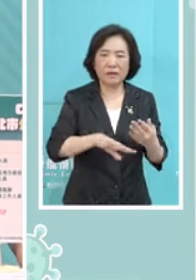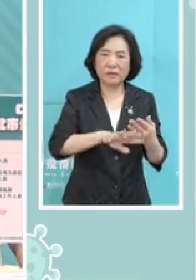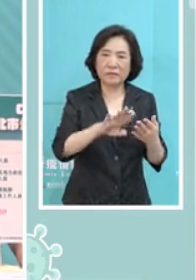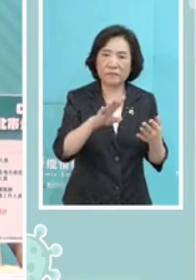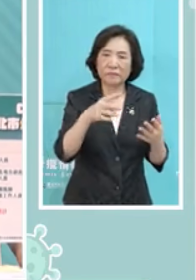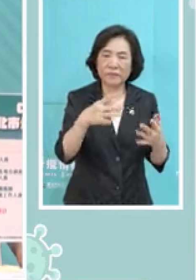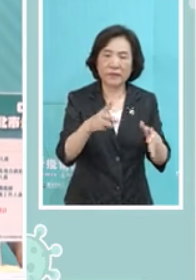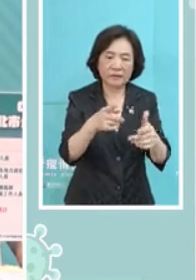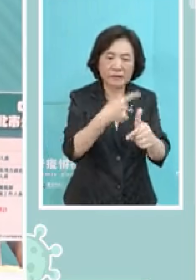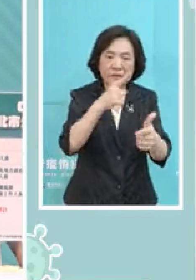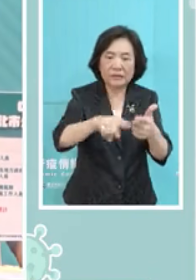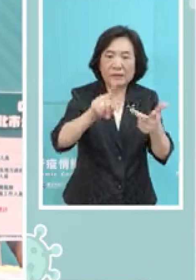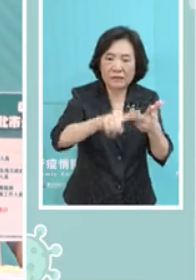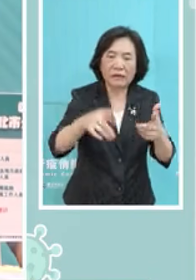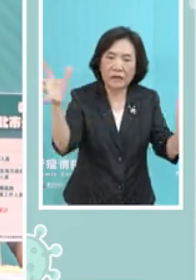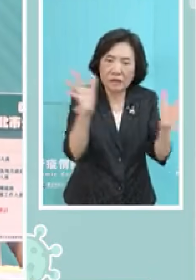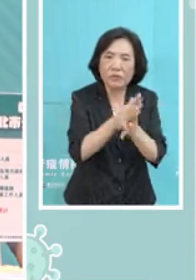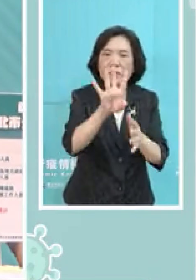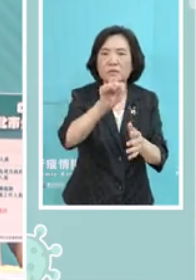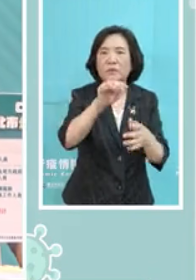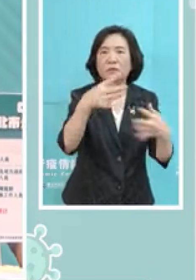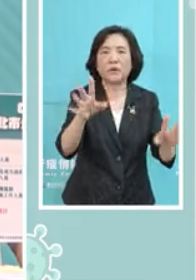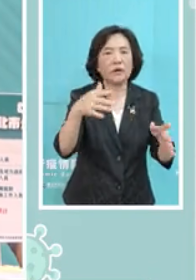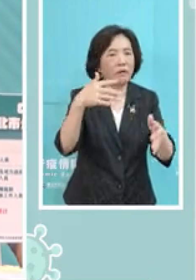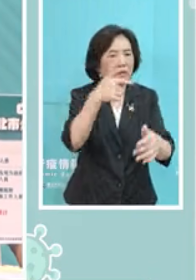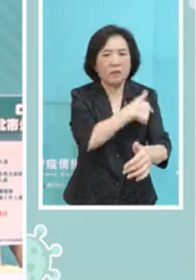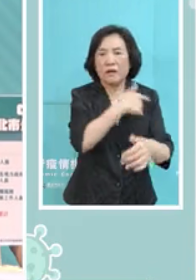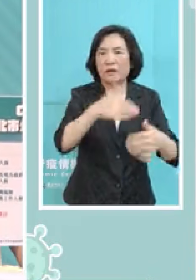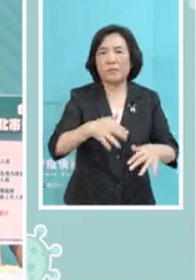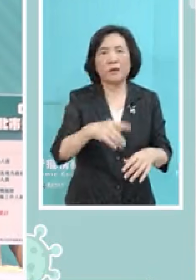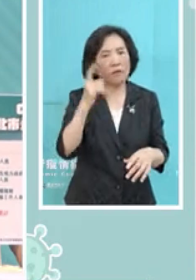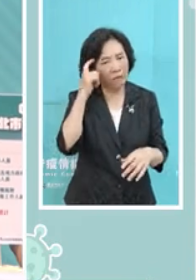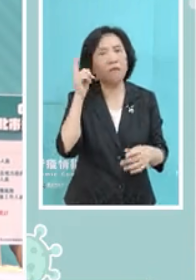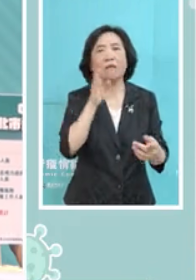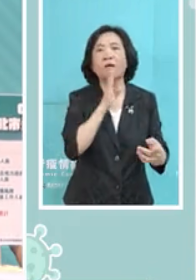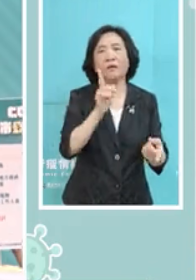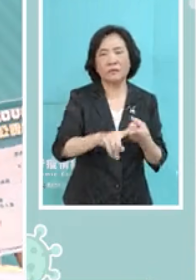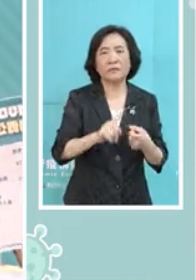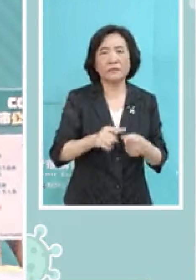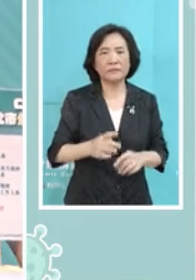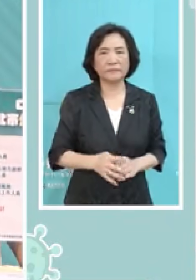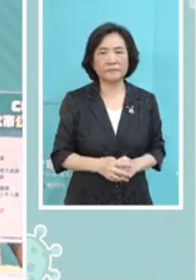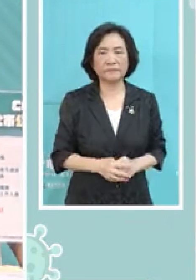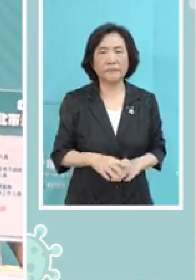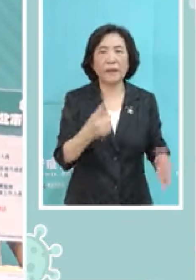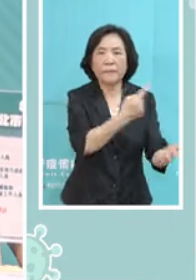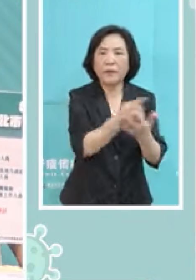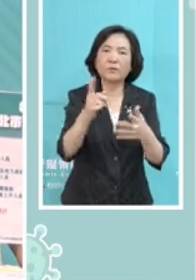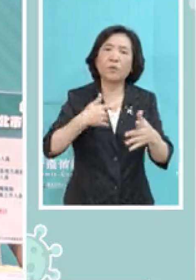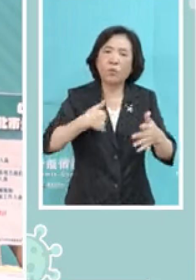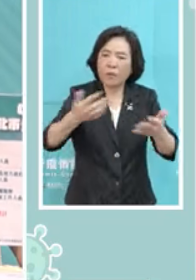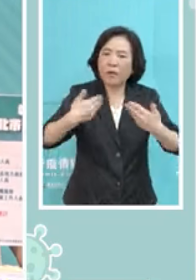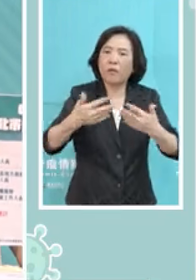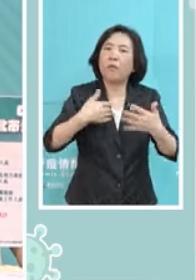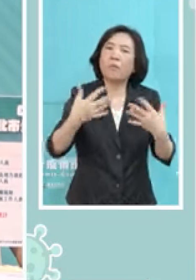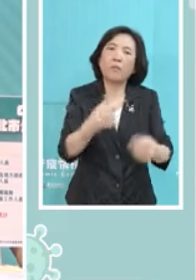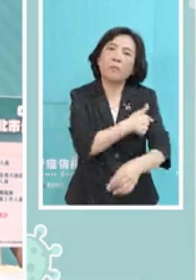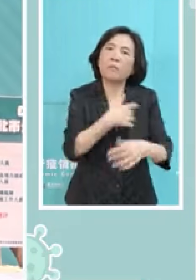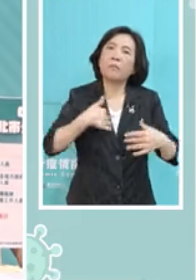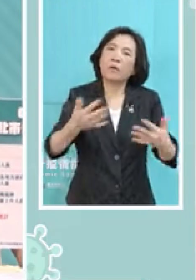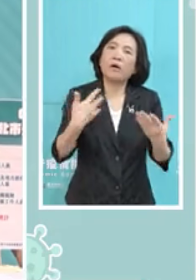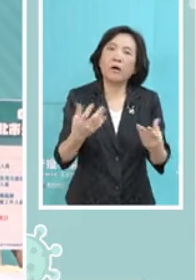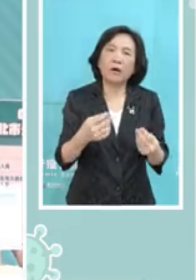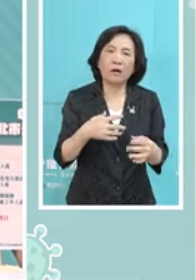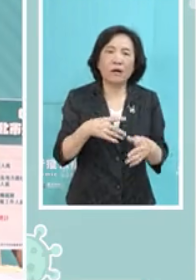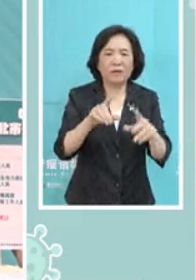所以一到三列就是40000名没打嘛，所以事实的真相就是这样。那每个人都说为什么他没有打，答案就是